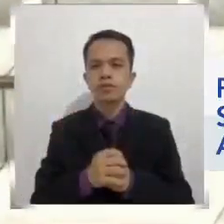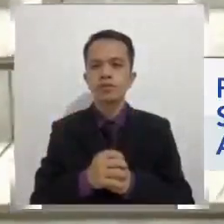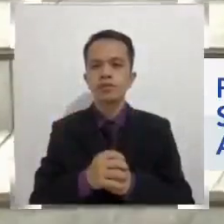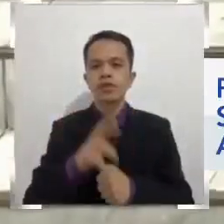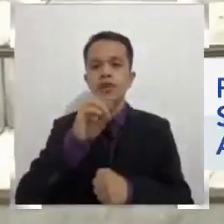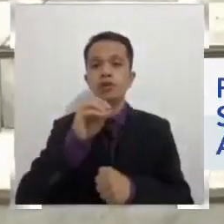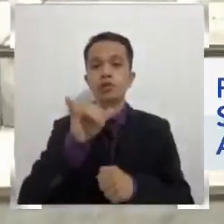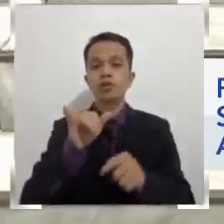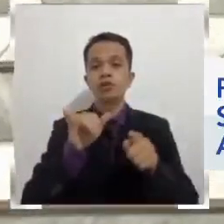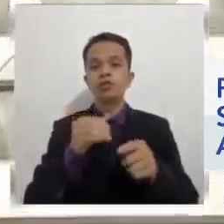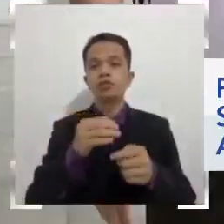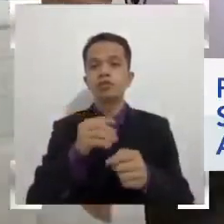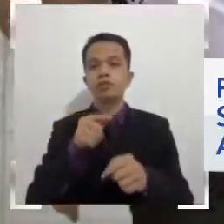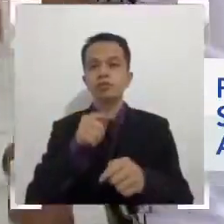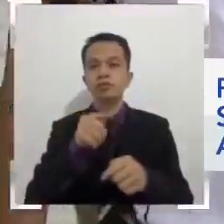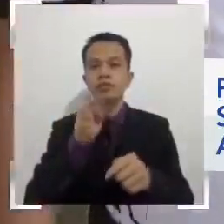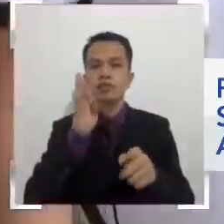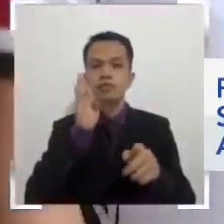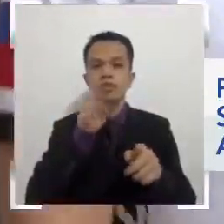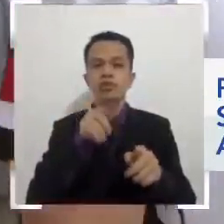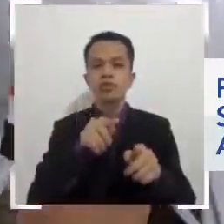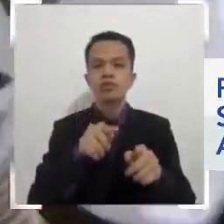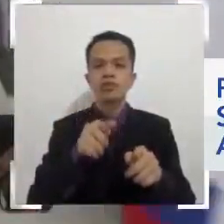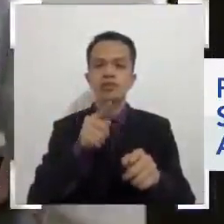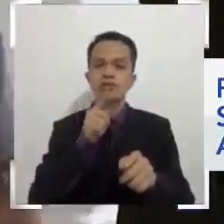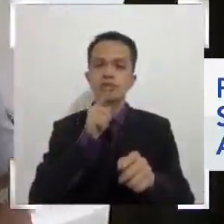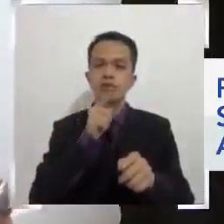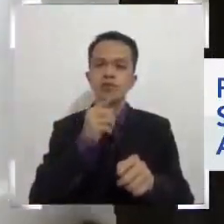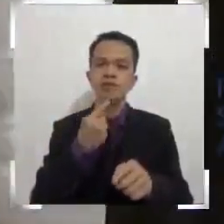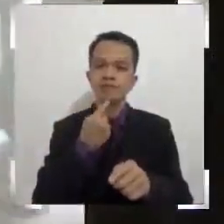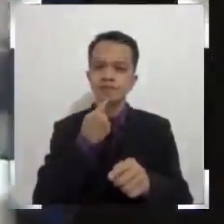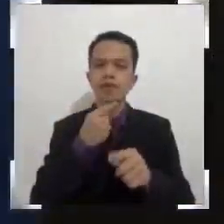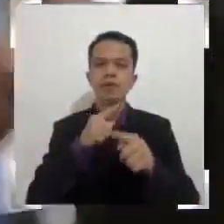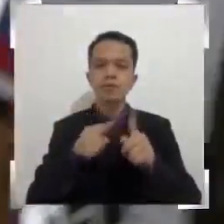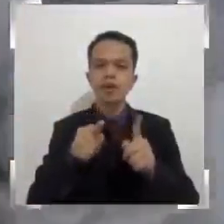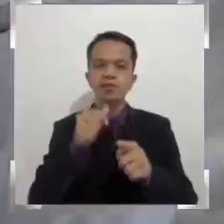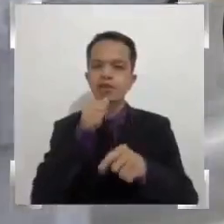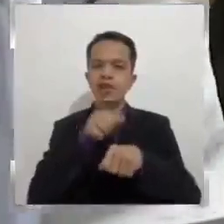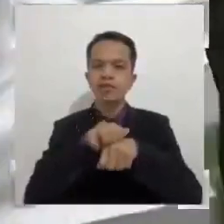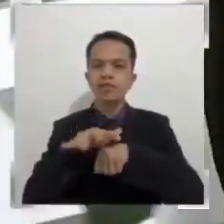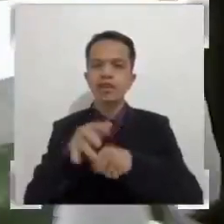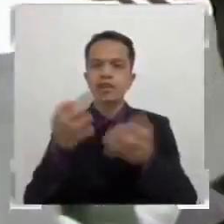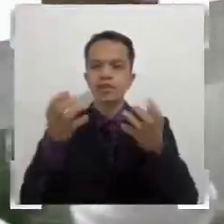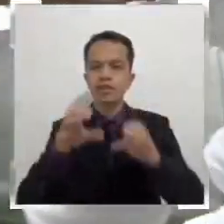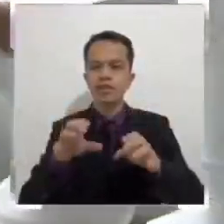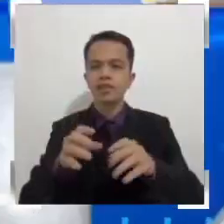kapatid ni Percy Lapid, dismayado man sila ay wala raw epekto sa kaso ang delay.